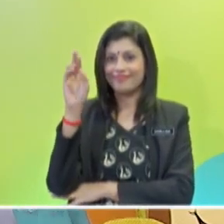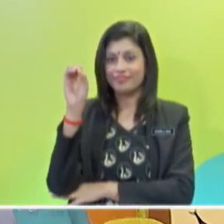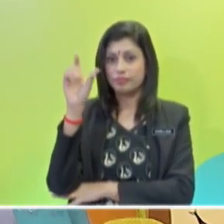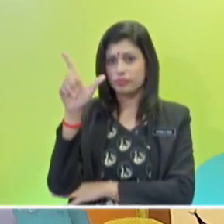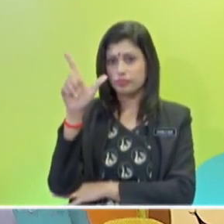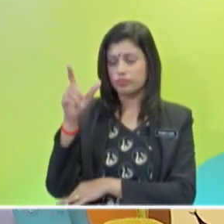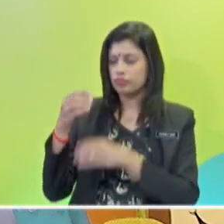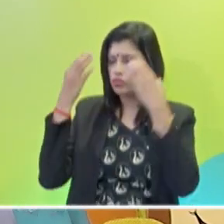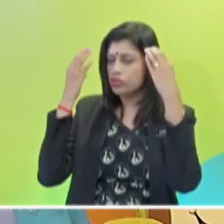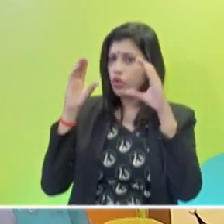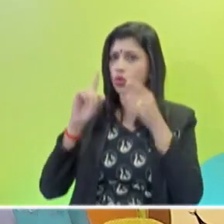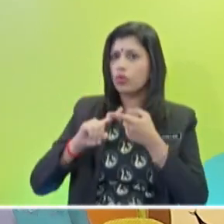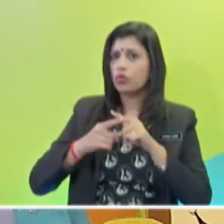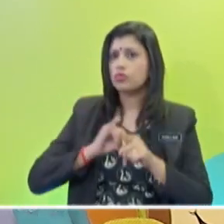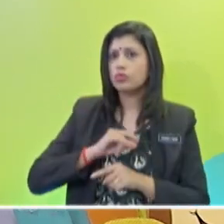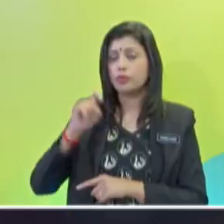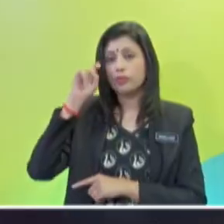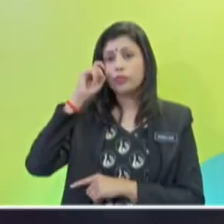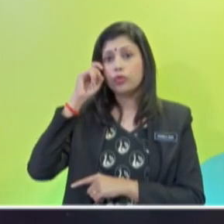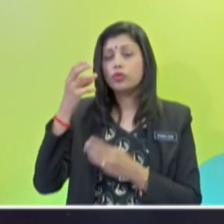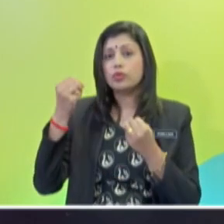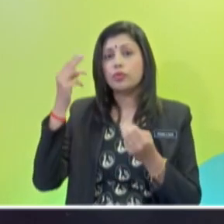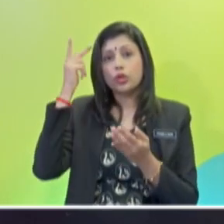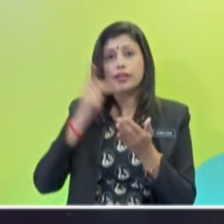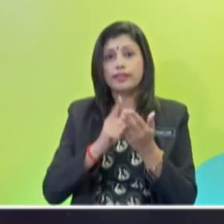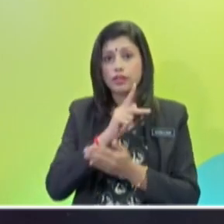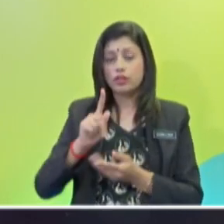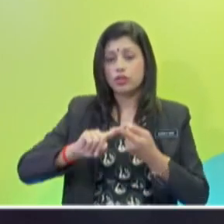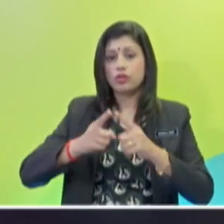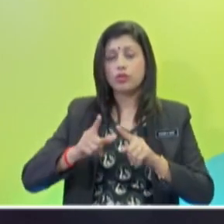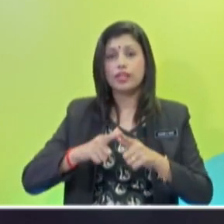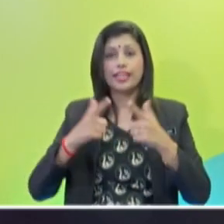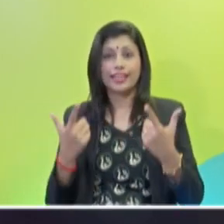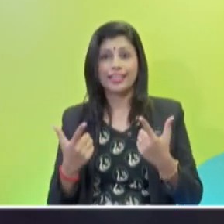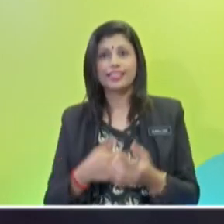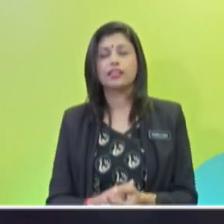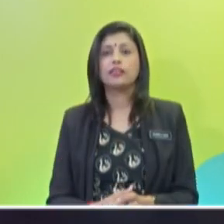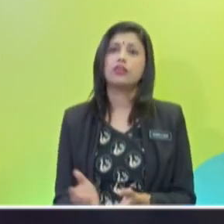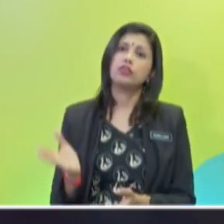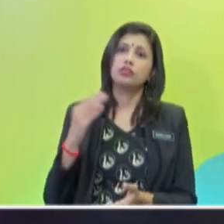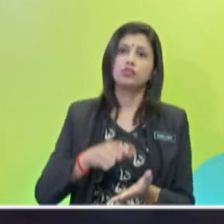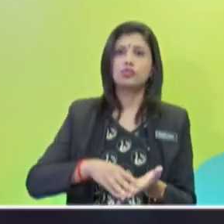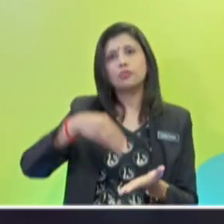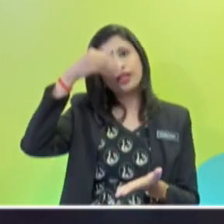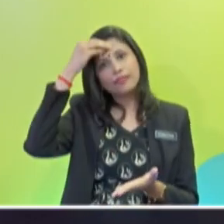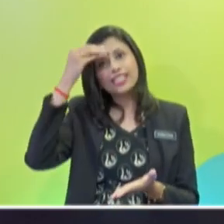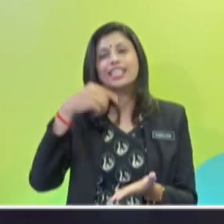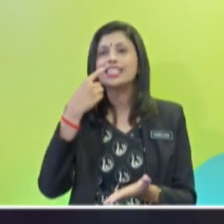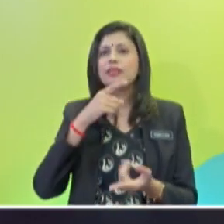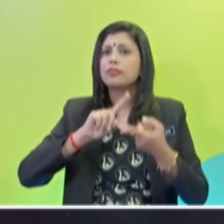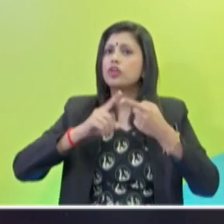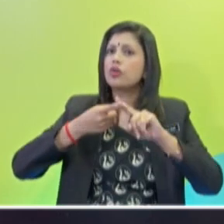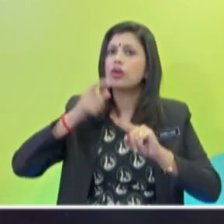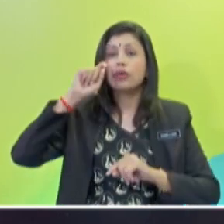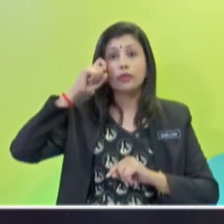kawan saya Bawang ni dia nak perkenalkan kawan-kawan dia yang lain kepada kita semualah cikgu. Ahmad, jomlah Ahmad kita tengok siapa kawan-kawan